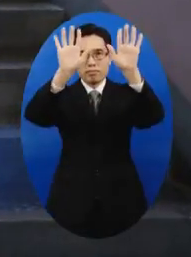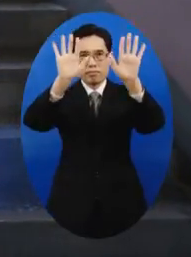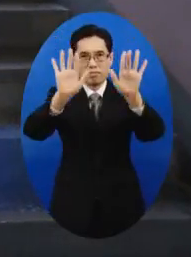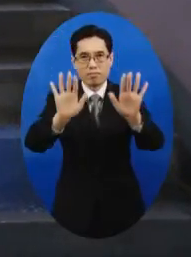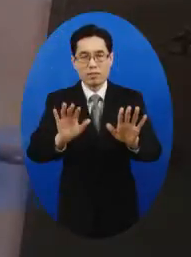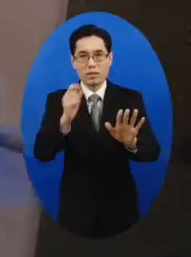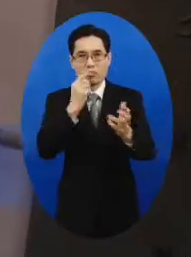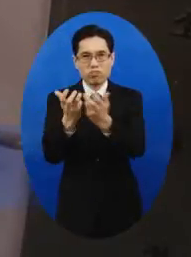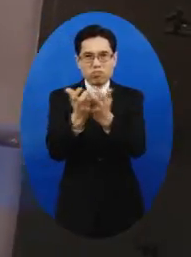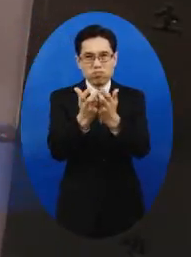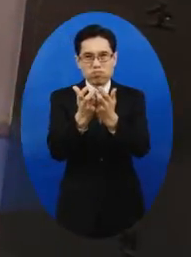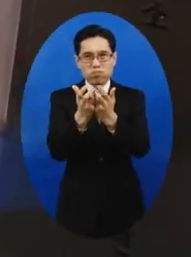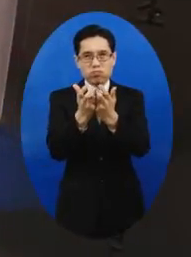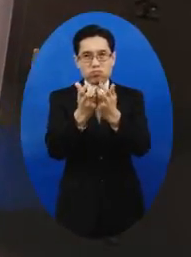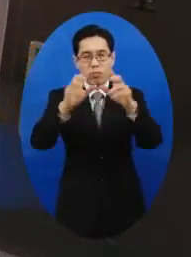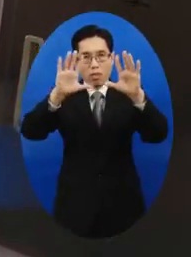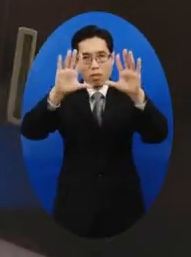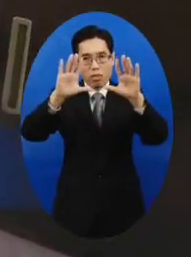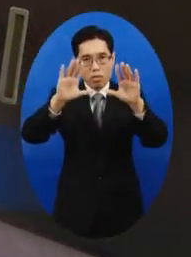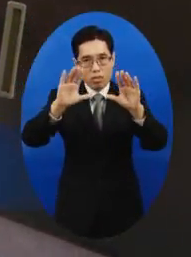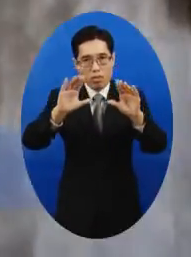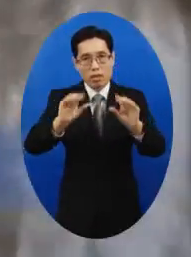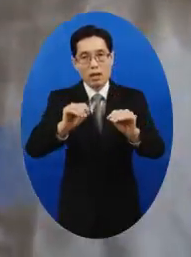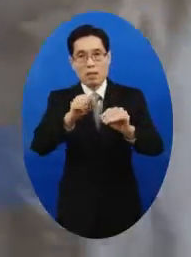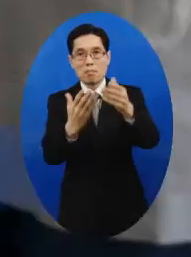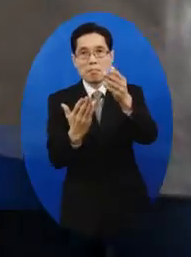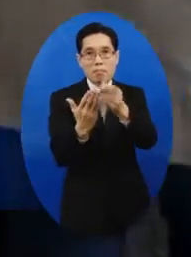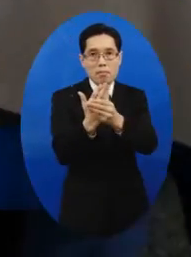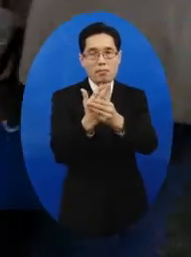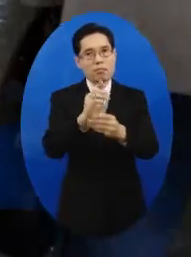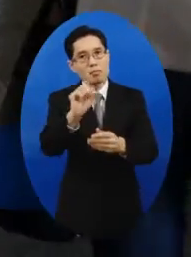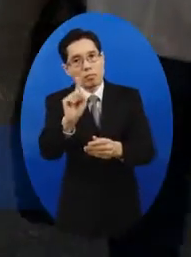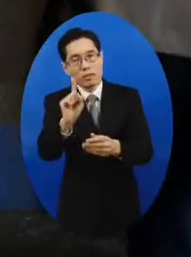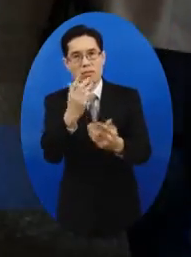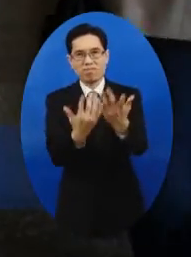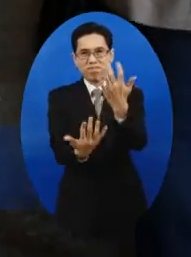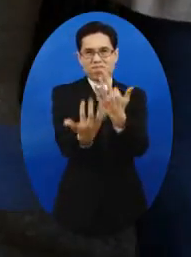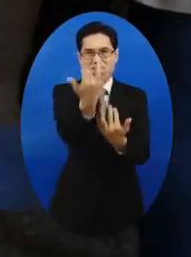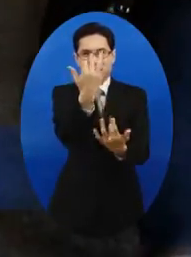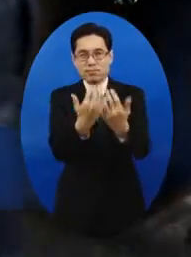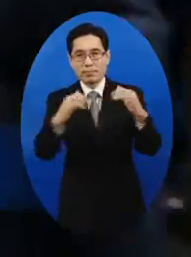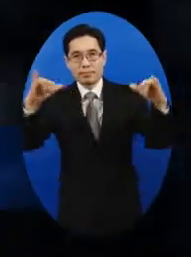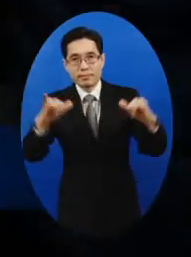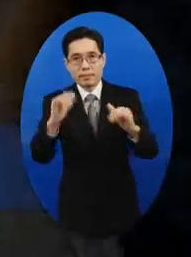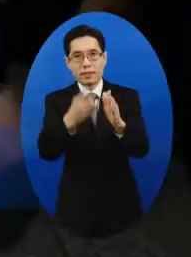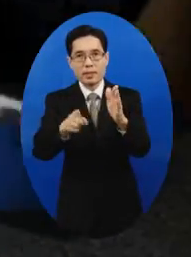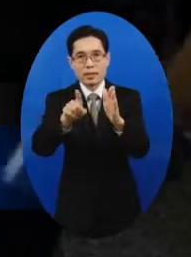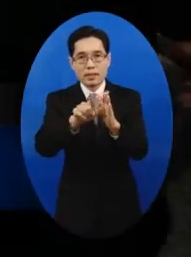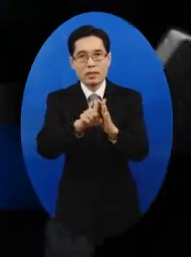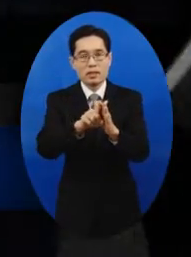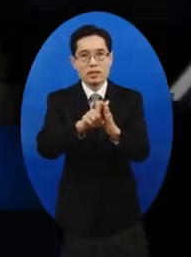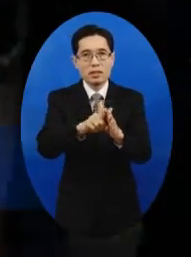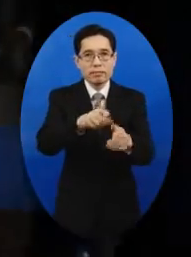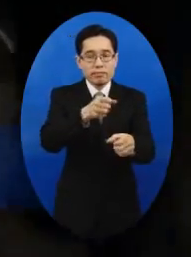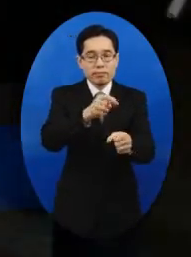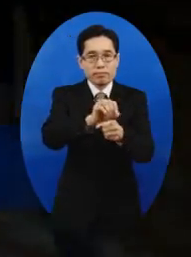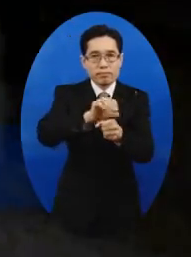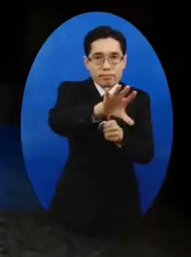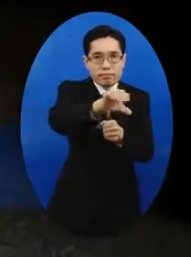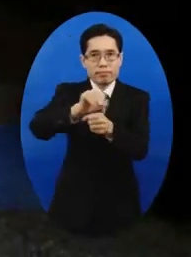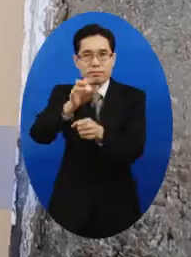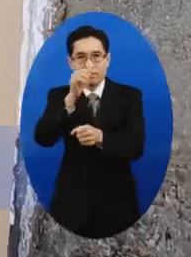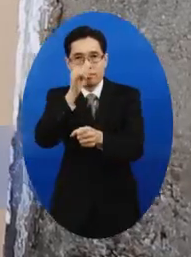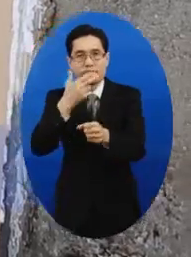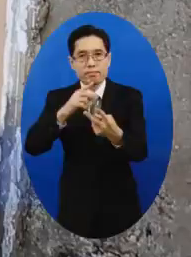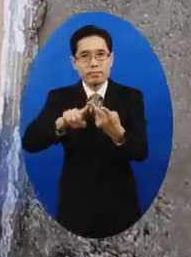배후 로 인해 학교 4시설 안전에 문제가 없는지 살펴보고 화재예방을 위한 안전장치를 갖추고 있는지도 중점적으로